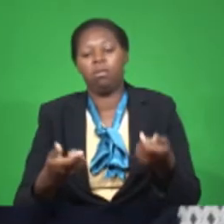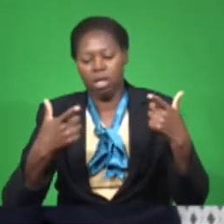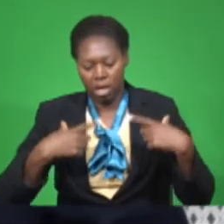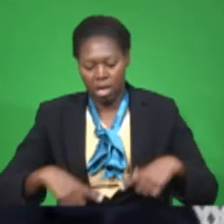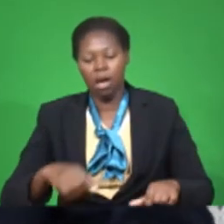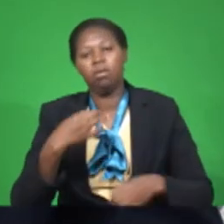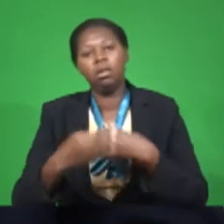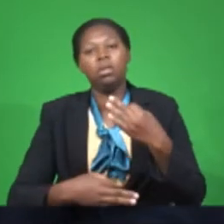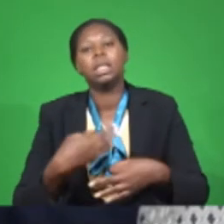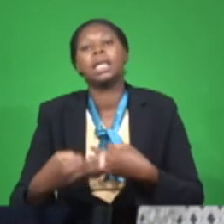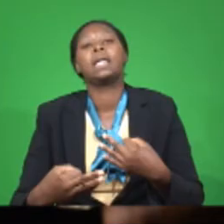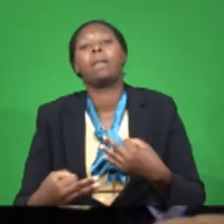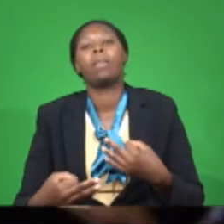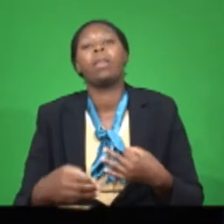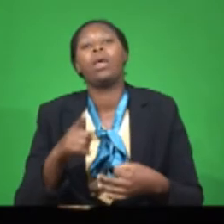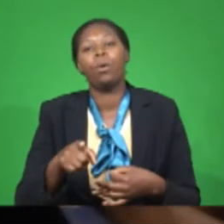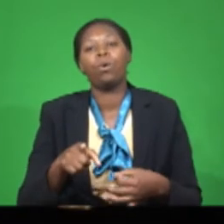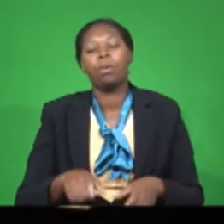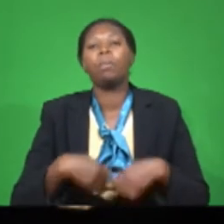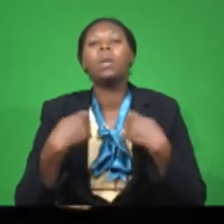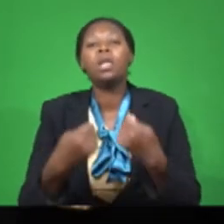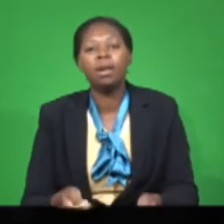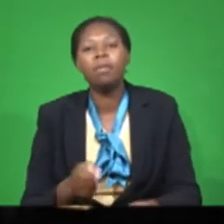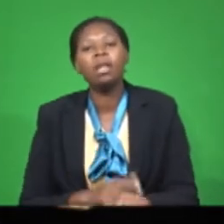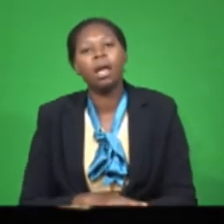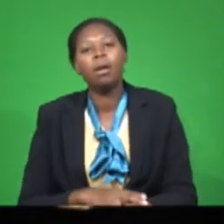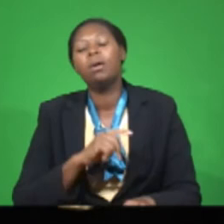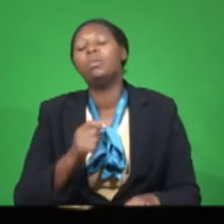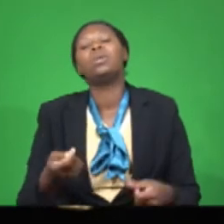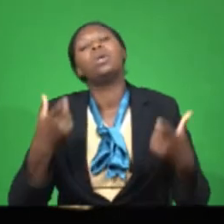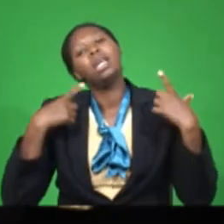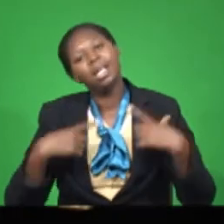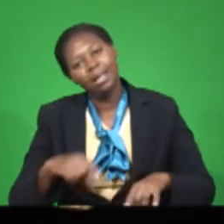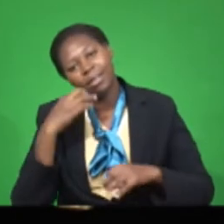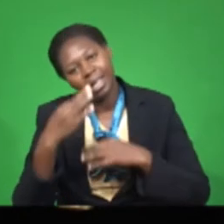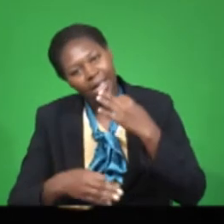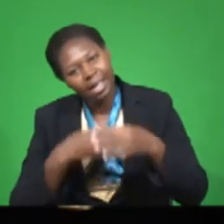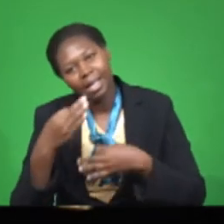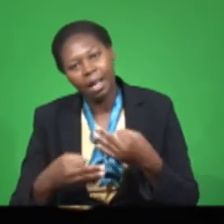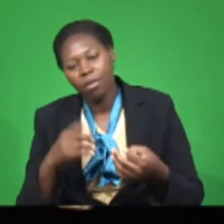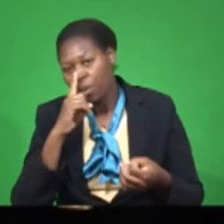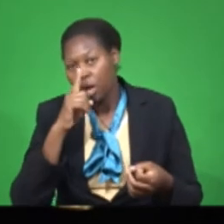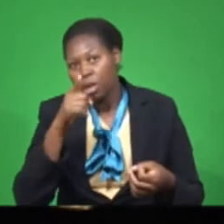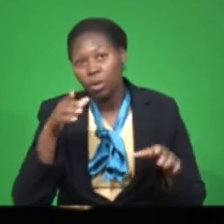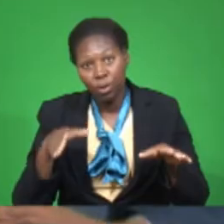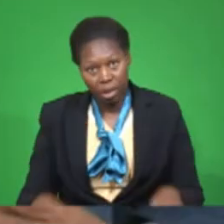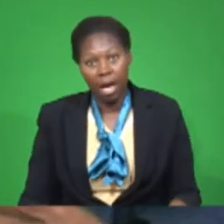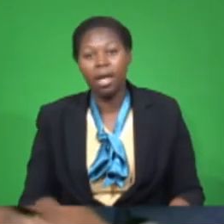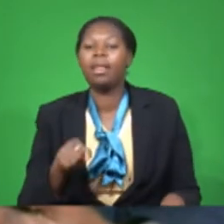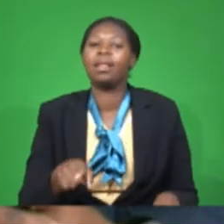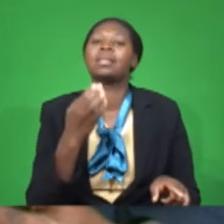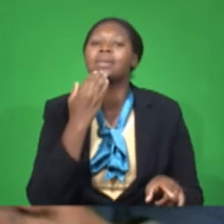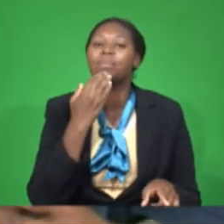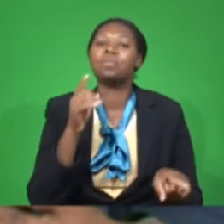na Jesu. Wapiwa kodzero. Yekurarama. Watotanga upenyu usingaperi. Ndichero ukafa kurara uchamutswa uchienda mberi.